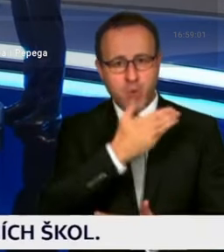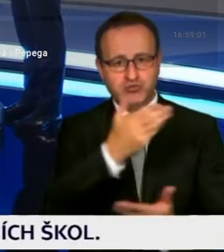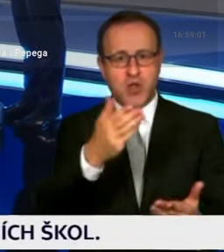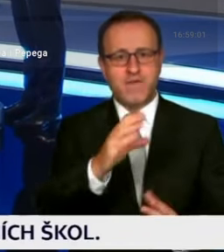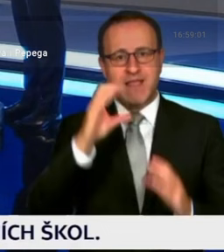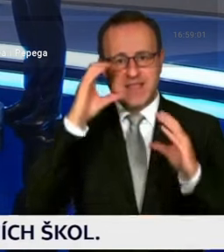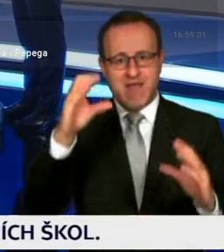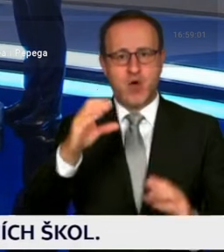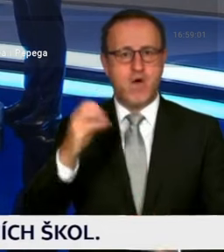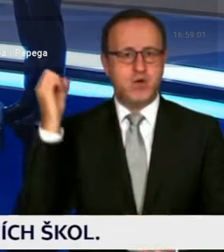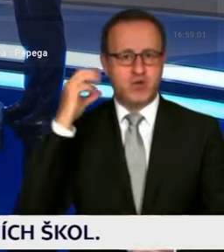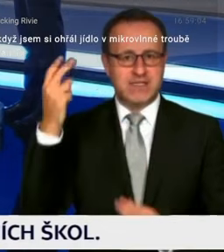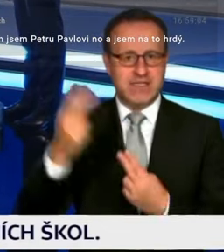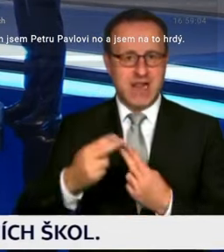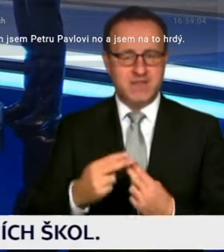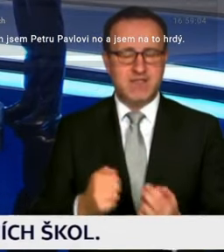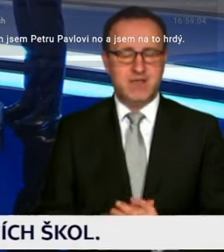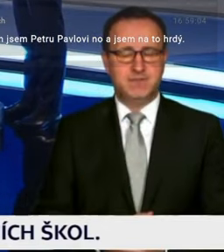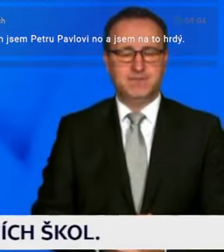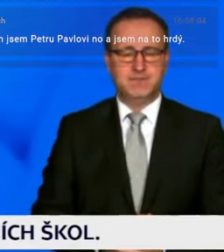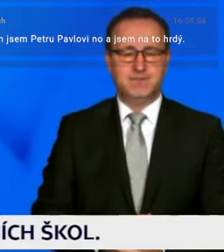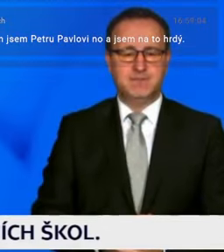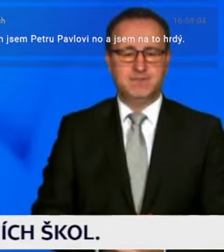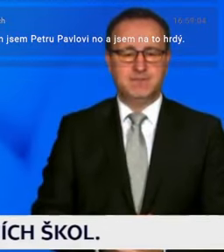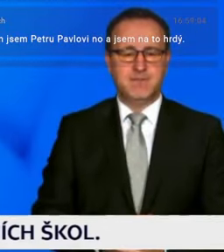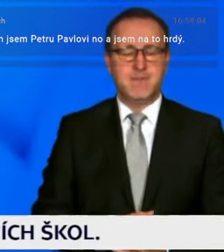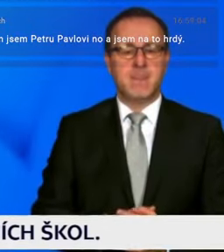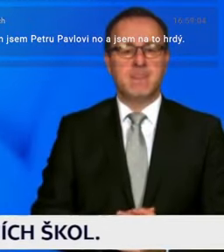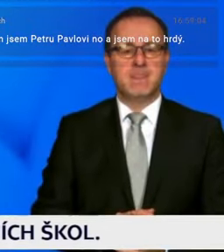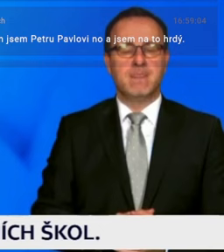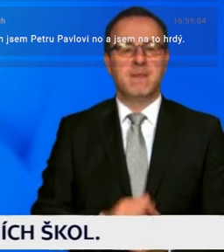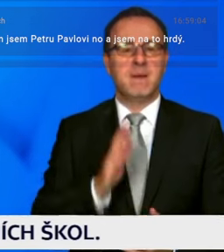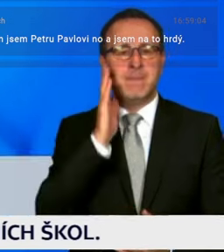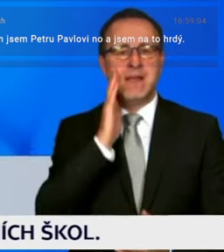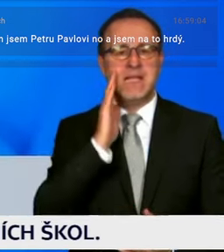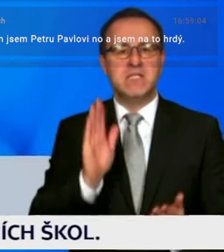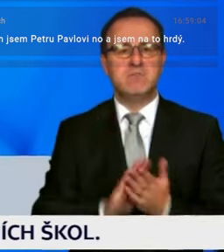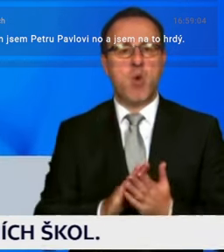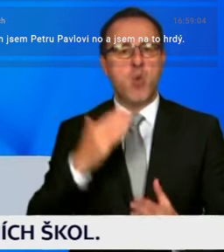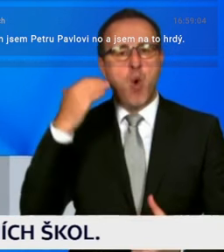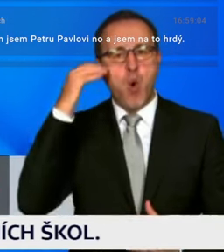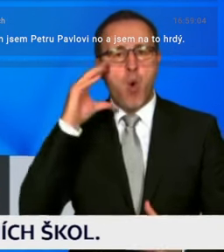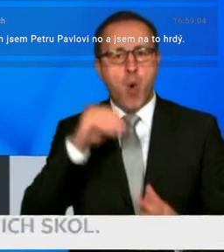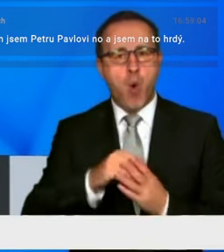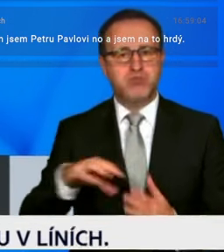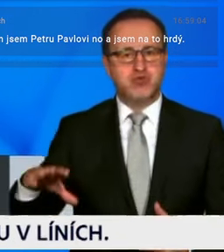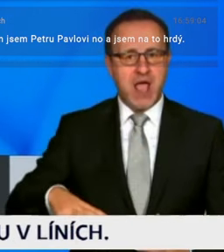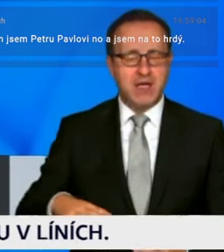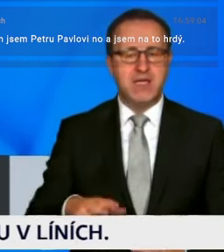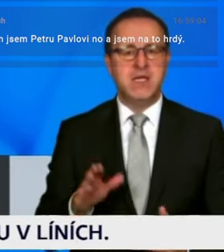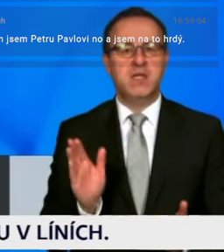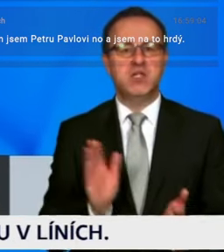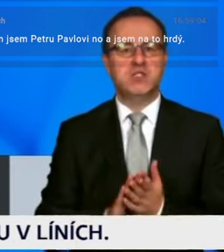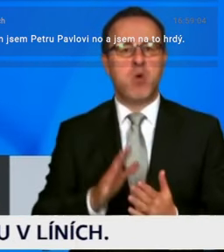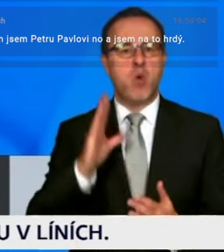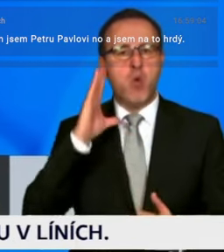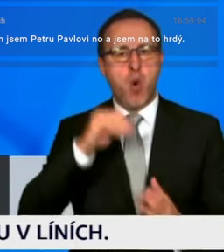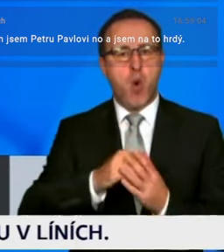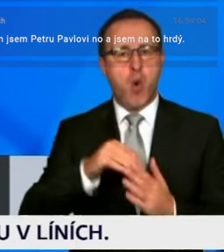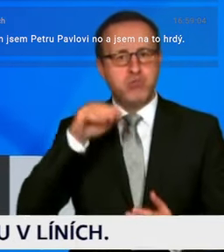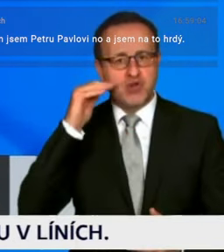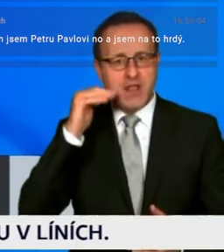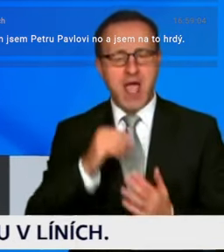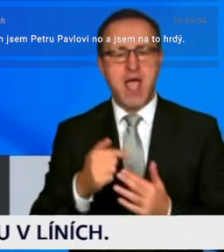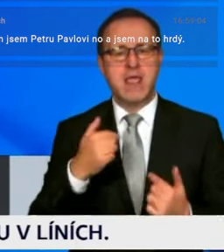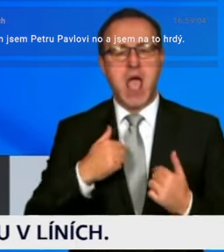využije práve v tejto chvíli pán Ivan Korčok milé spoluobčan milí spoluobčania Uchádzam sa o vašu dôveru ako